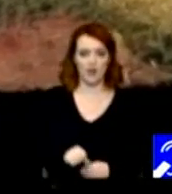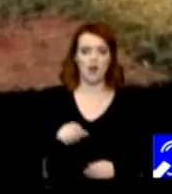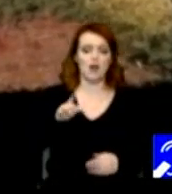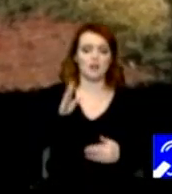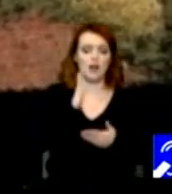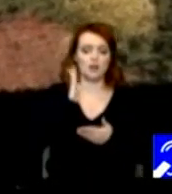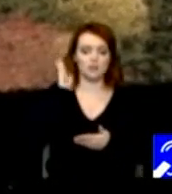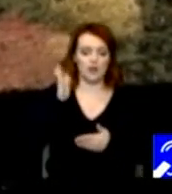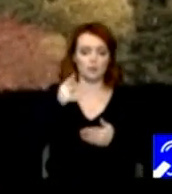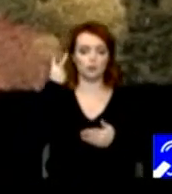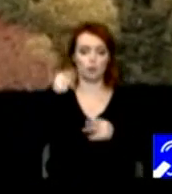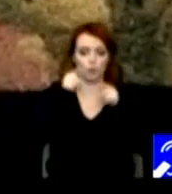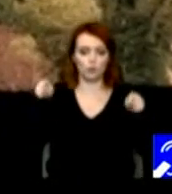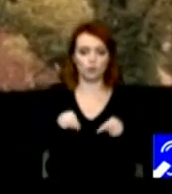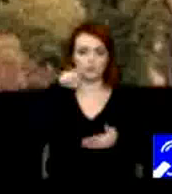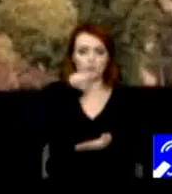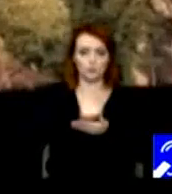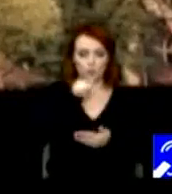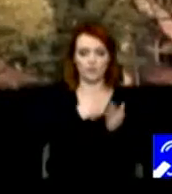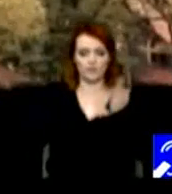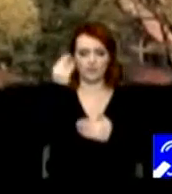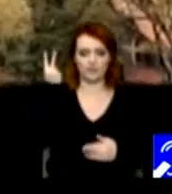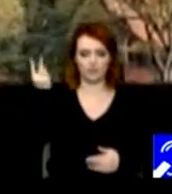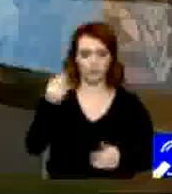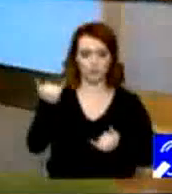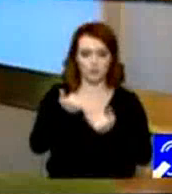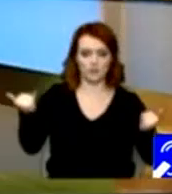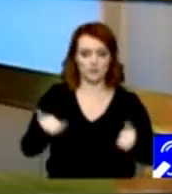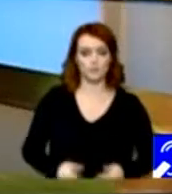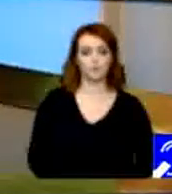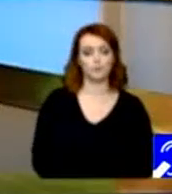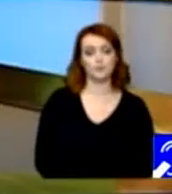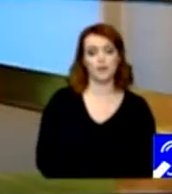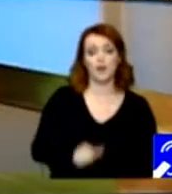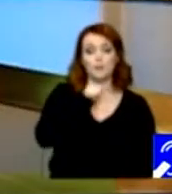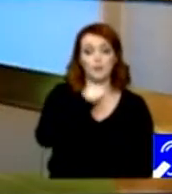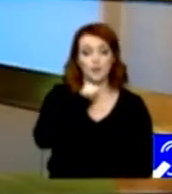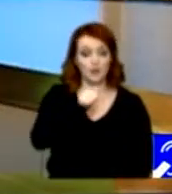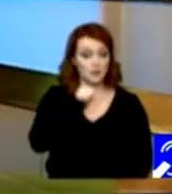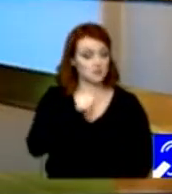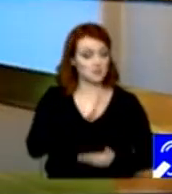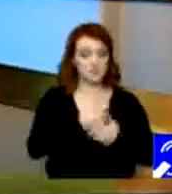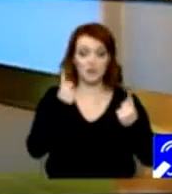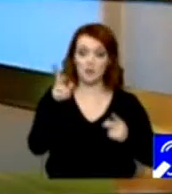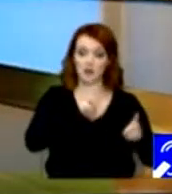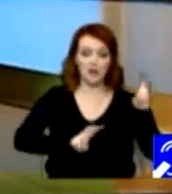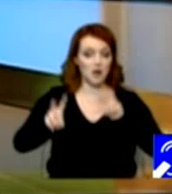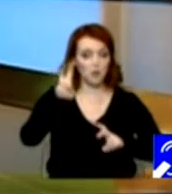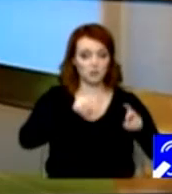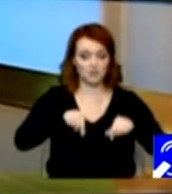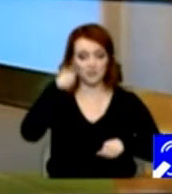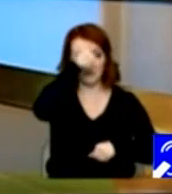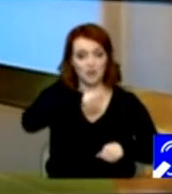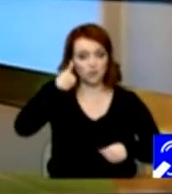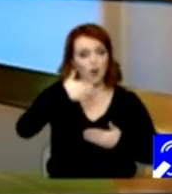diplomele ambelor instituții superioare de învățământ psu de nucă este la mare căutare și în acest